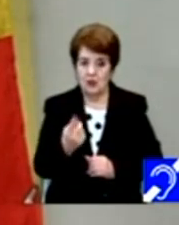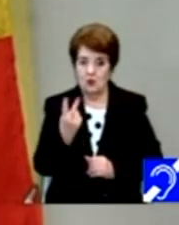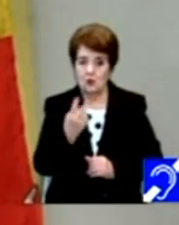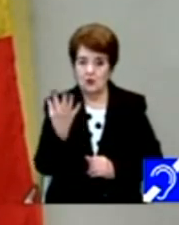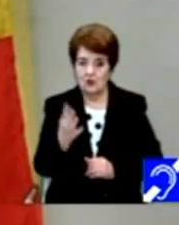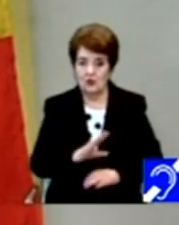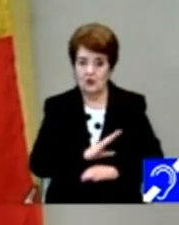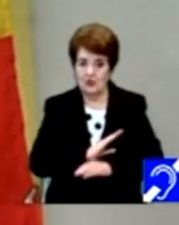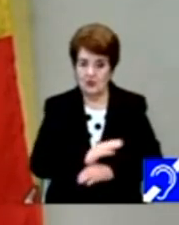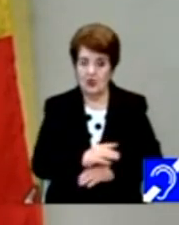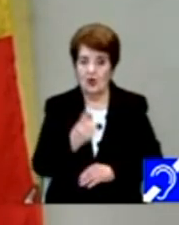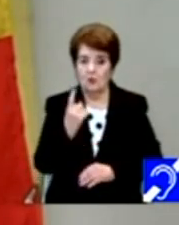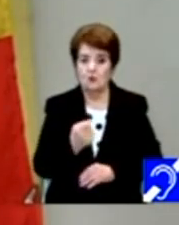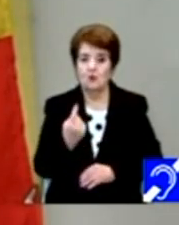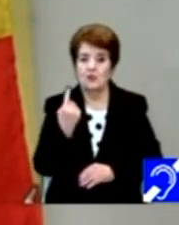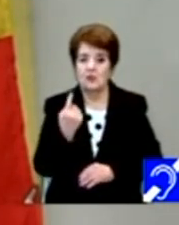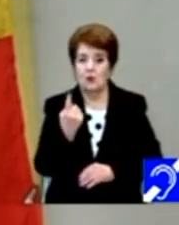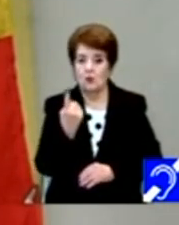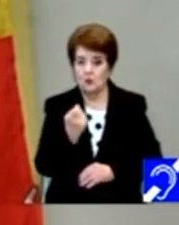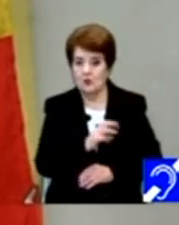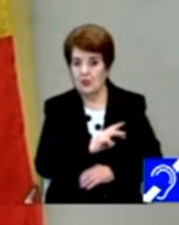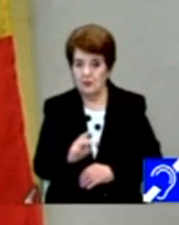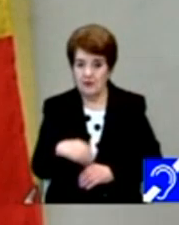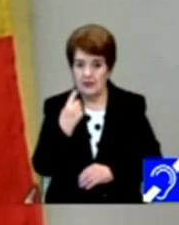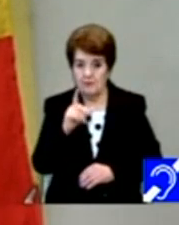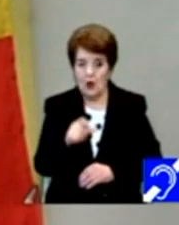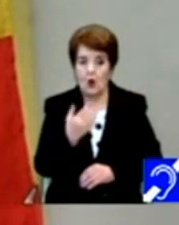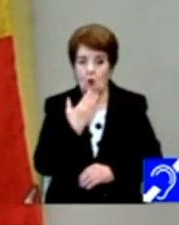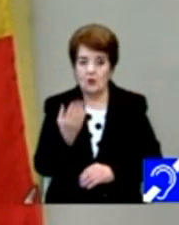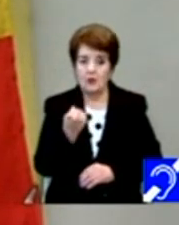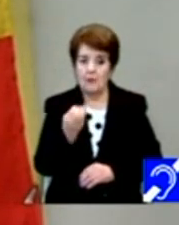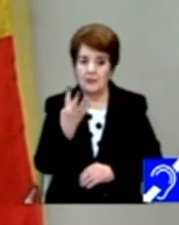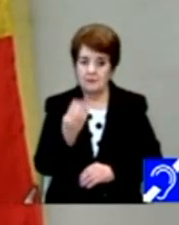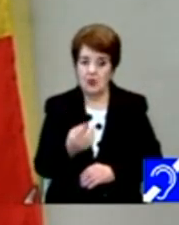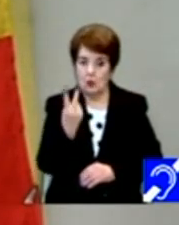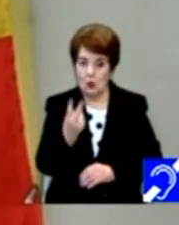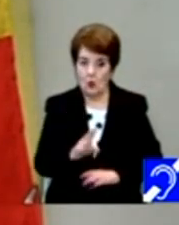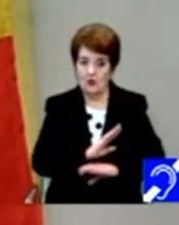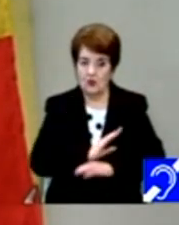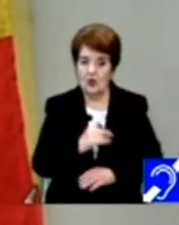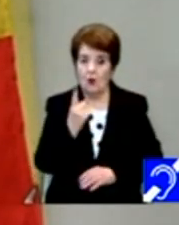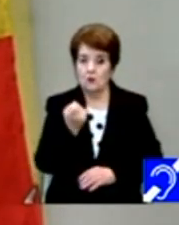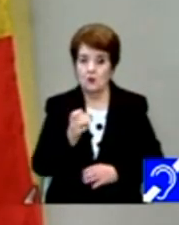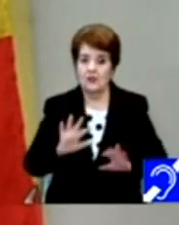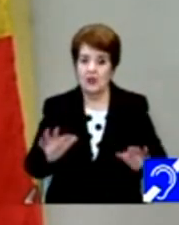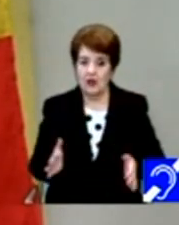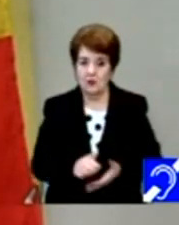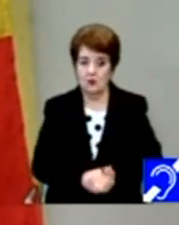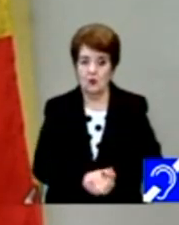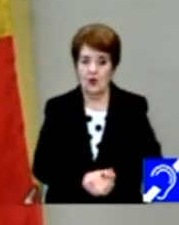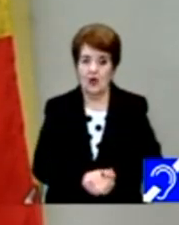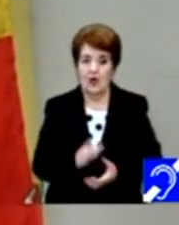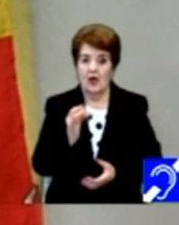125 decese la 100.000 persoane, rata fatalității în ultimele 14 zile 2 decese la 100 de cazuri,